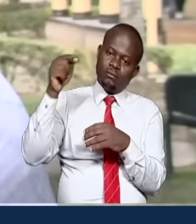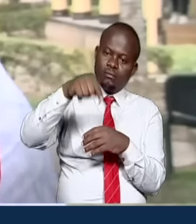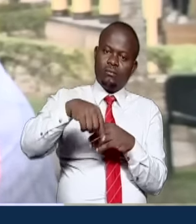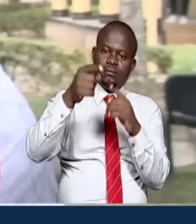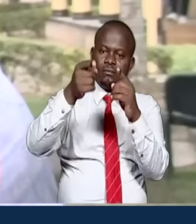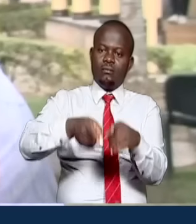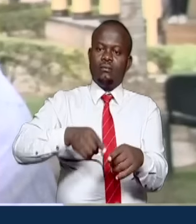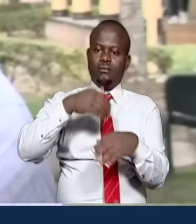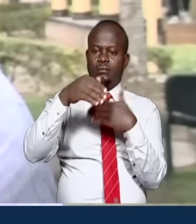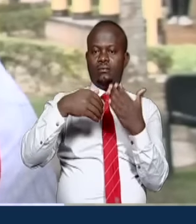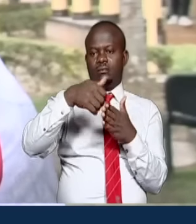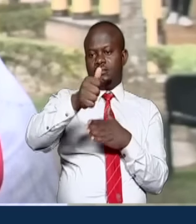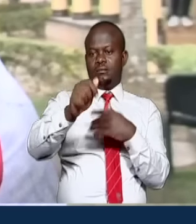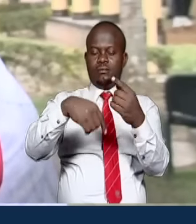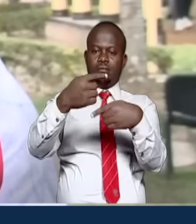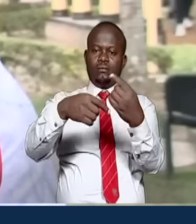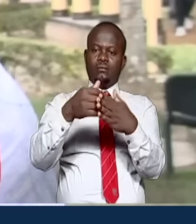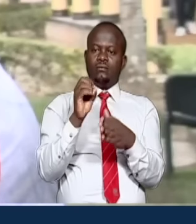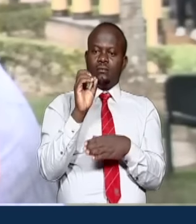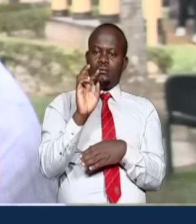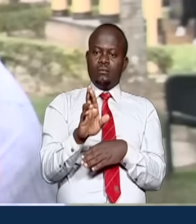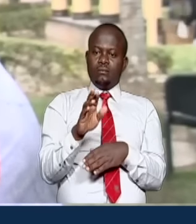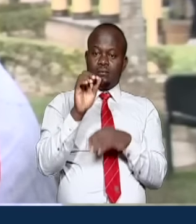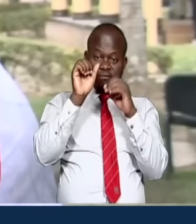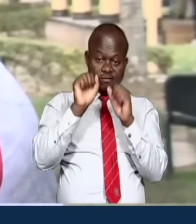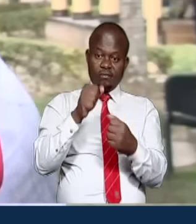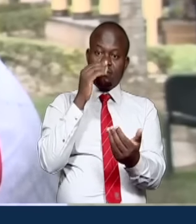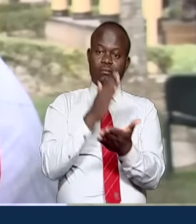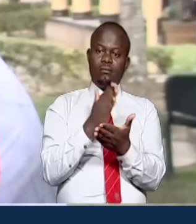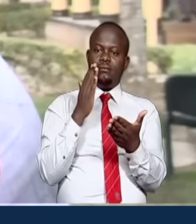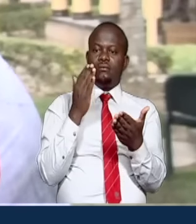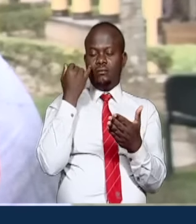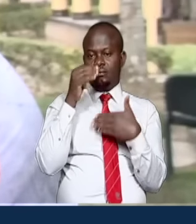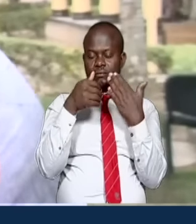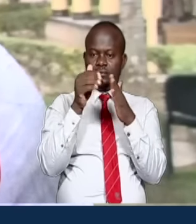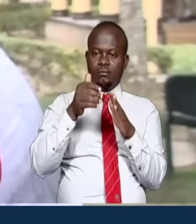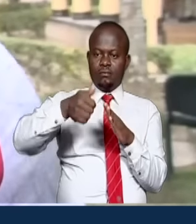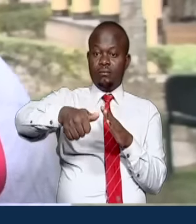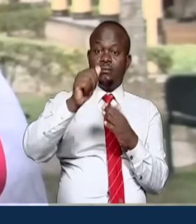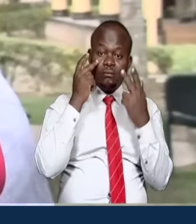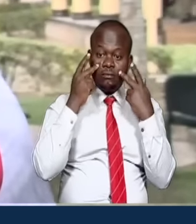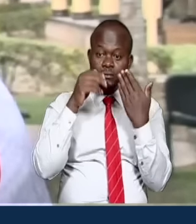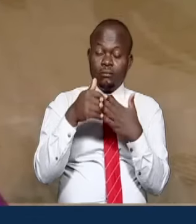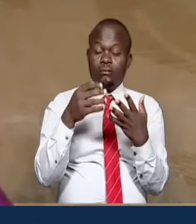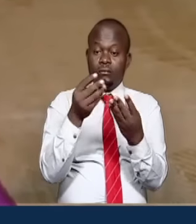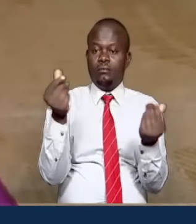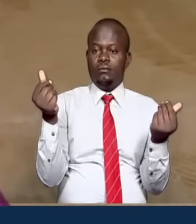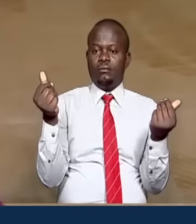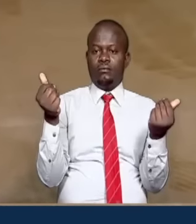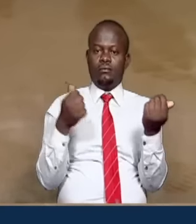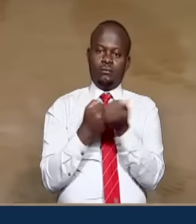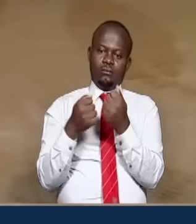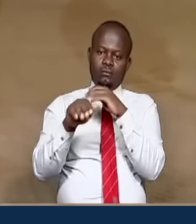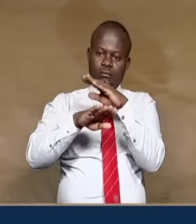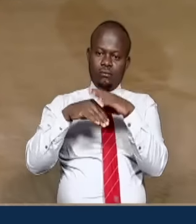yakugeraho akaba aribo bakomeza. Cyangwa se ushobora kubihagarika yo wa muntu wawe ubonye ko azanzamutse. Ubutabazi